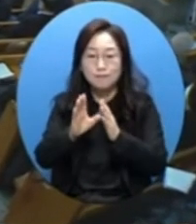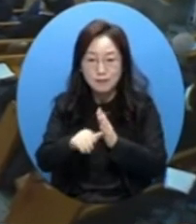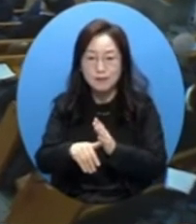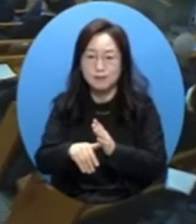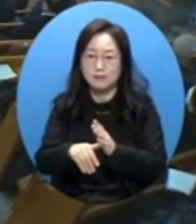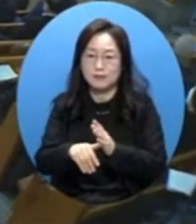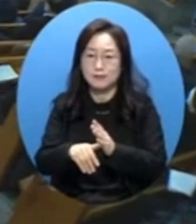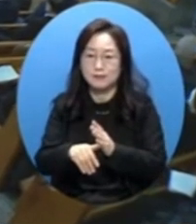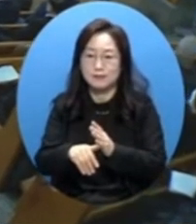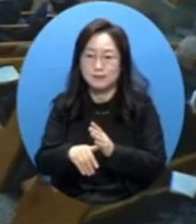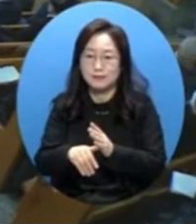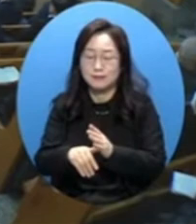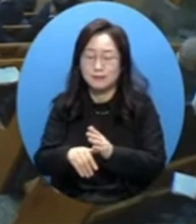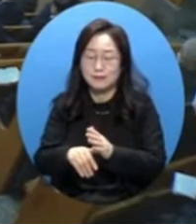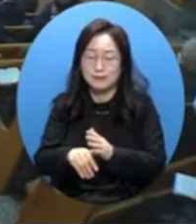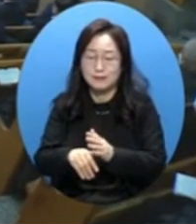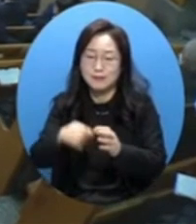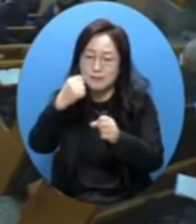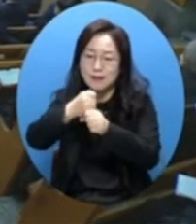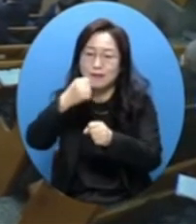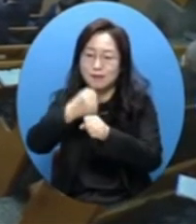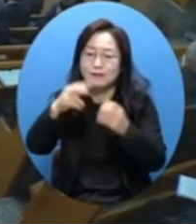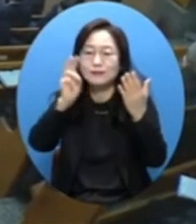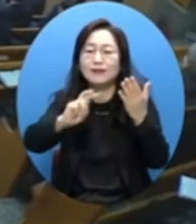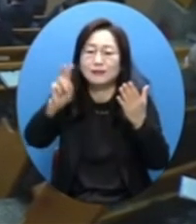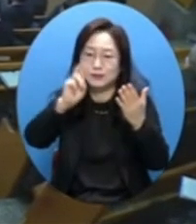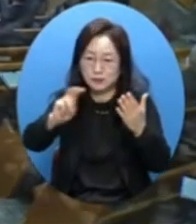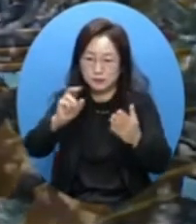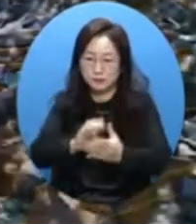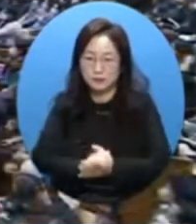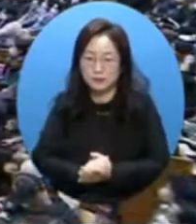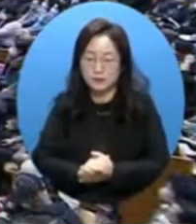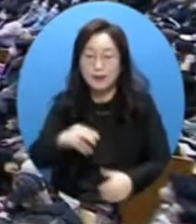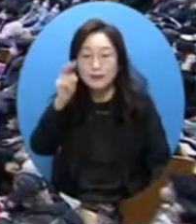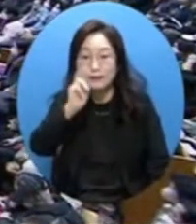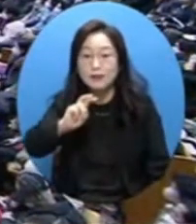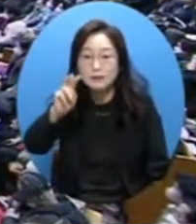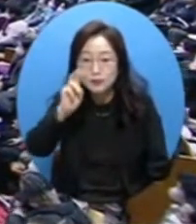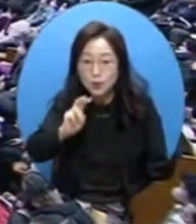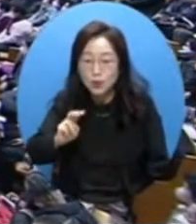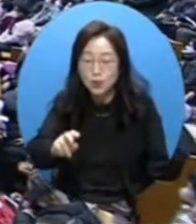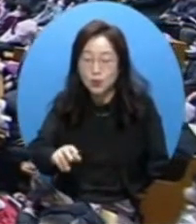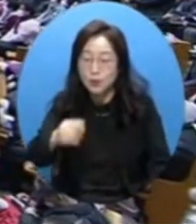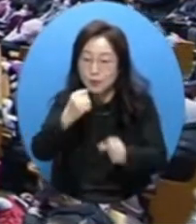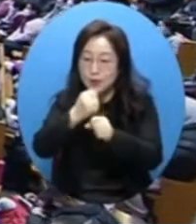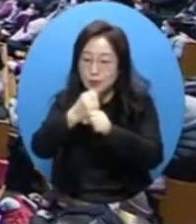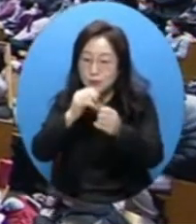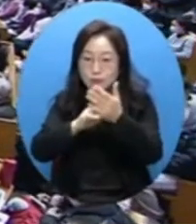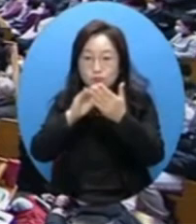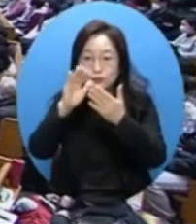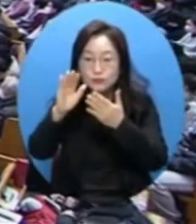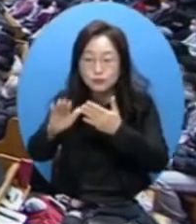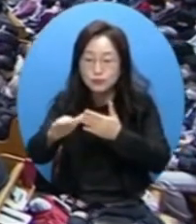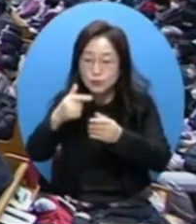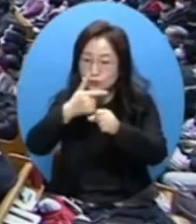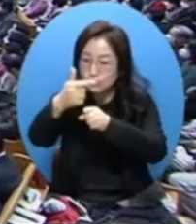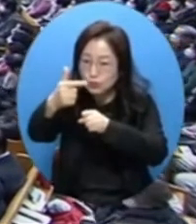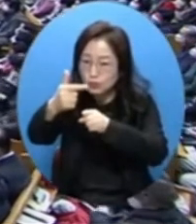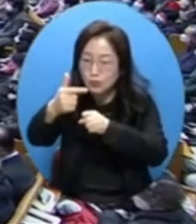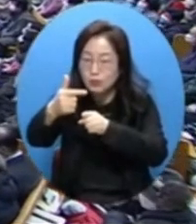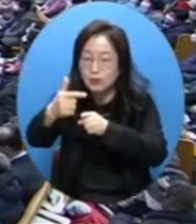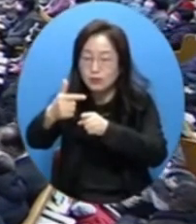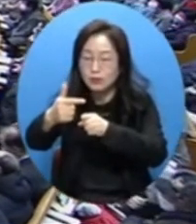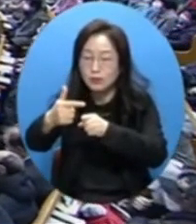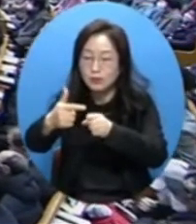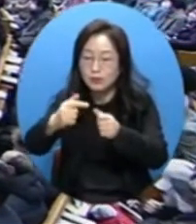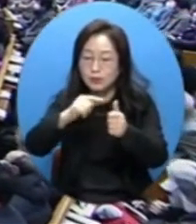73세에 지은 찬송인데요. 이 찬송을 짓고 나서 6년 후에 그는